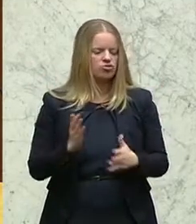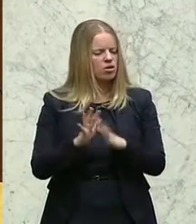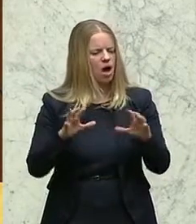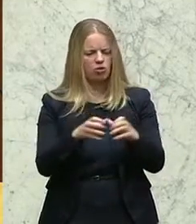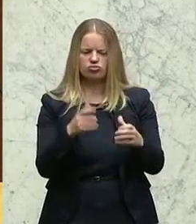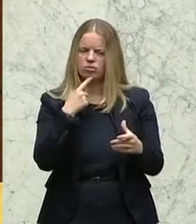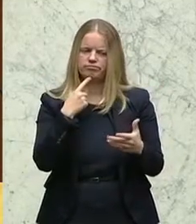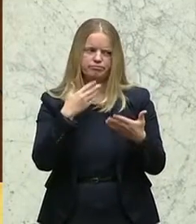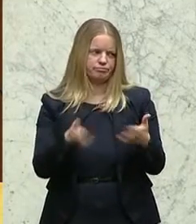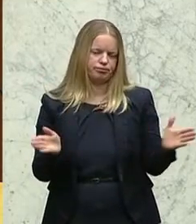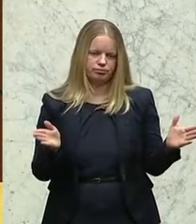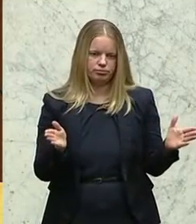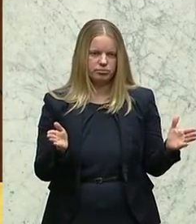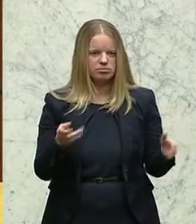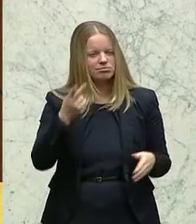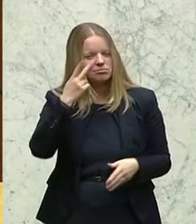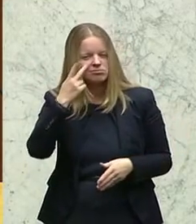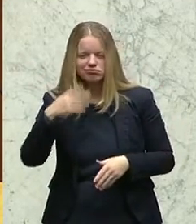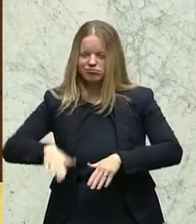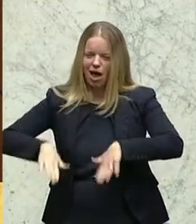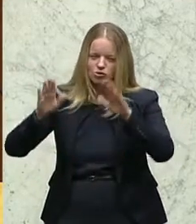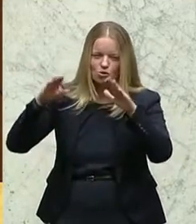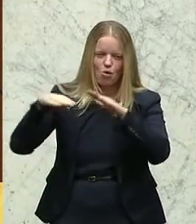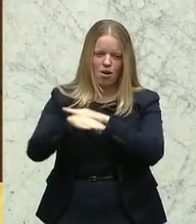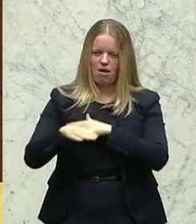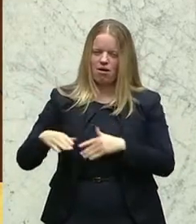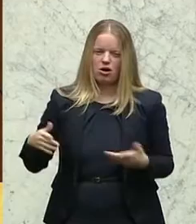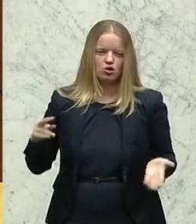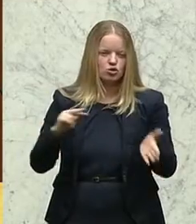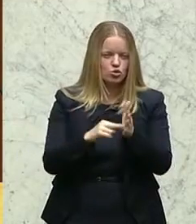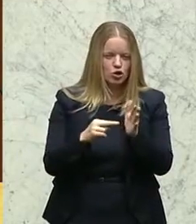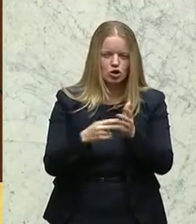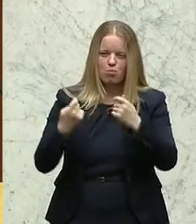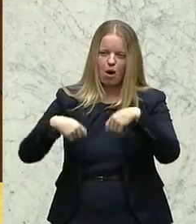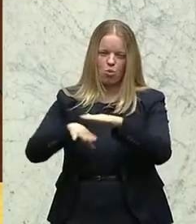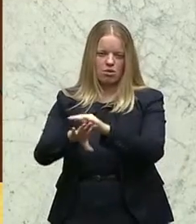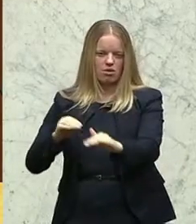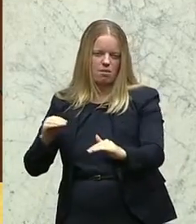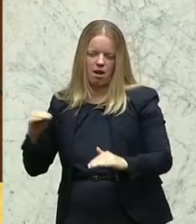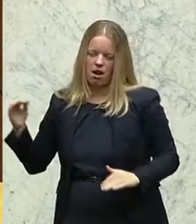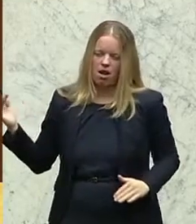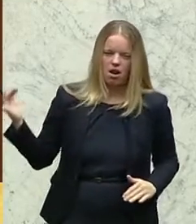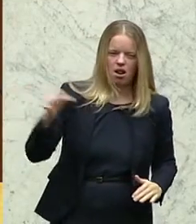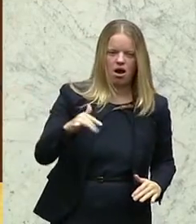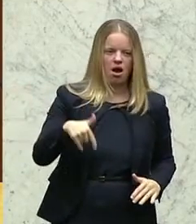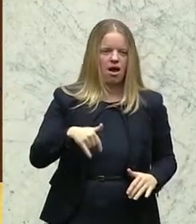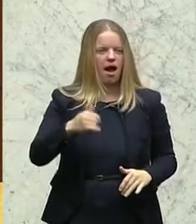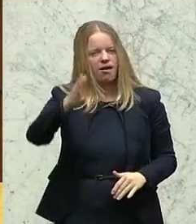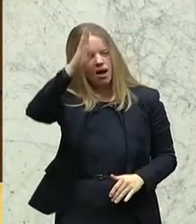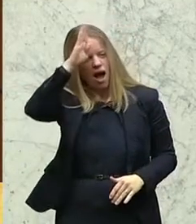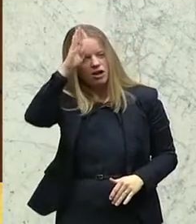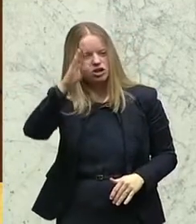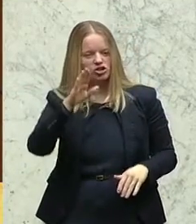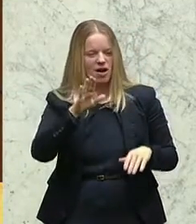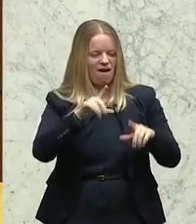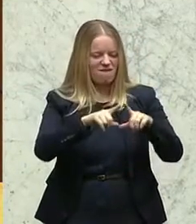weiß, die ganze Asylflut und auch die sogenannten syrischen Bauunternehmer und die irakischen Fliesenleger, das hat